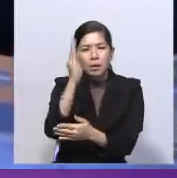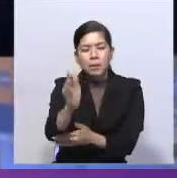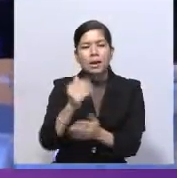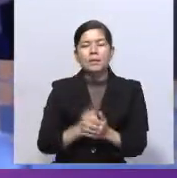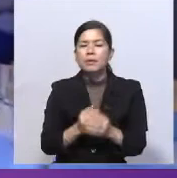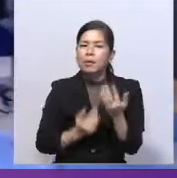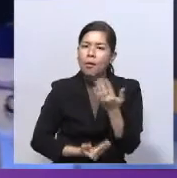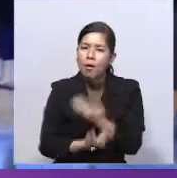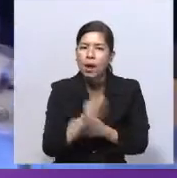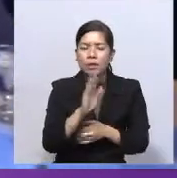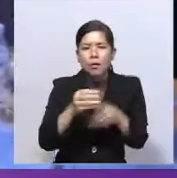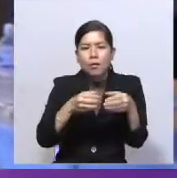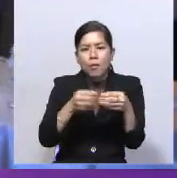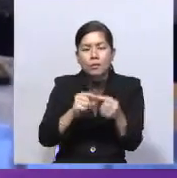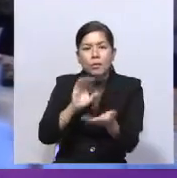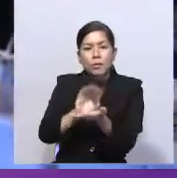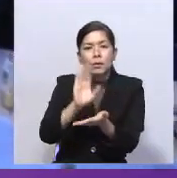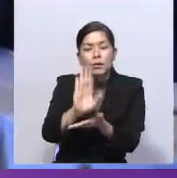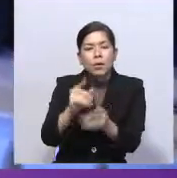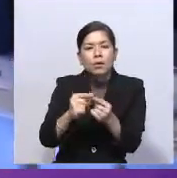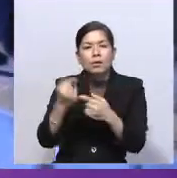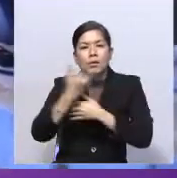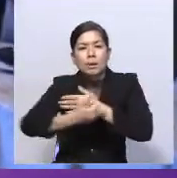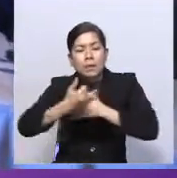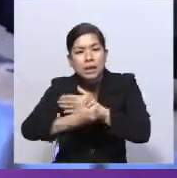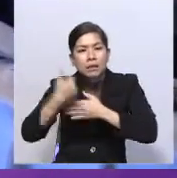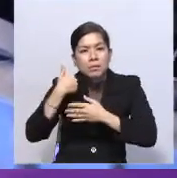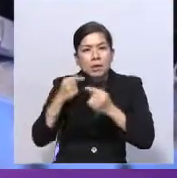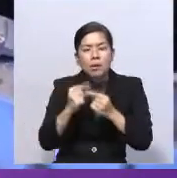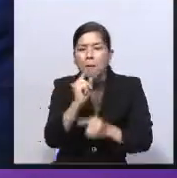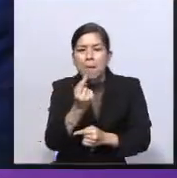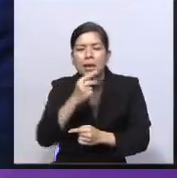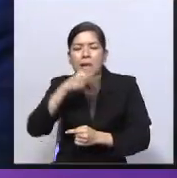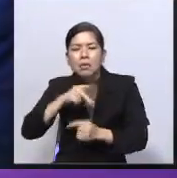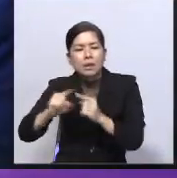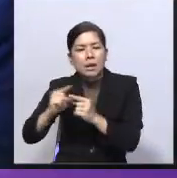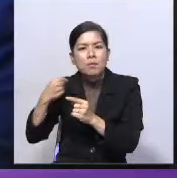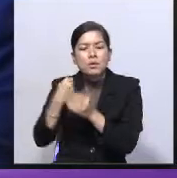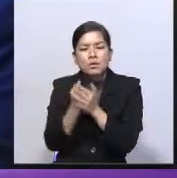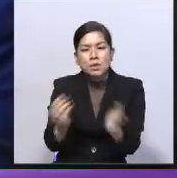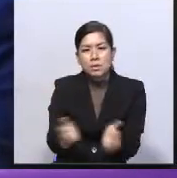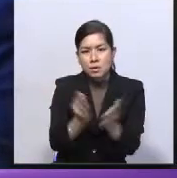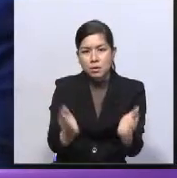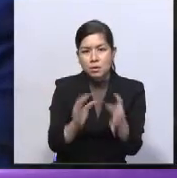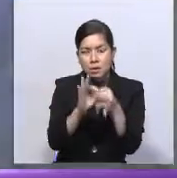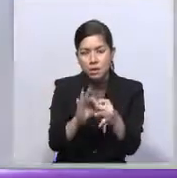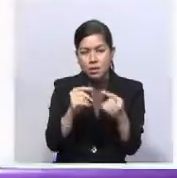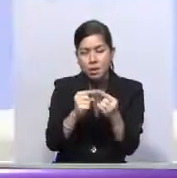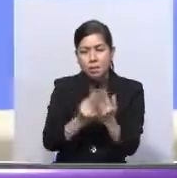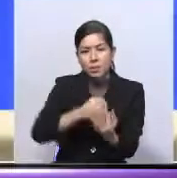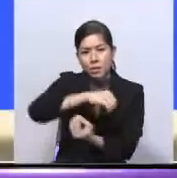จึงเป็นโอกาสของนักลงทุนจากทั่วโลกทั้งหน้าเก่าและหน้าใหม่เข้ามาร่วมมือกันผลักดันไทยเป็นศูนย์กลางภูมิภ